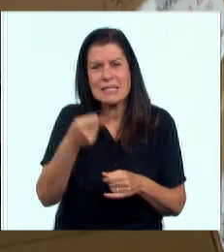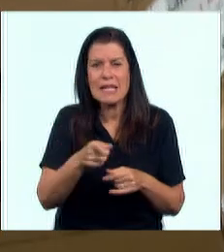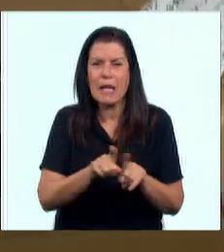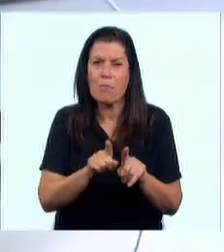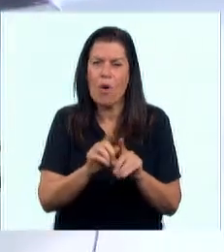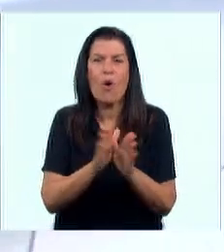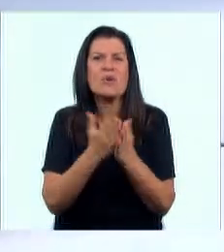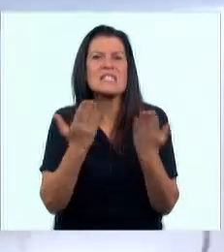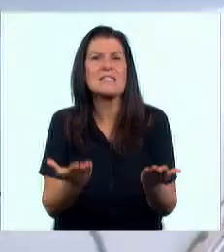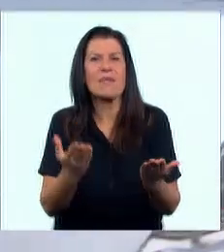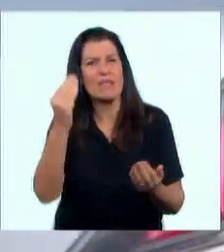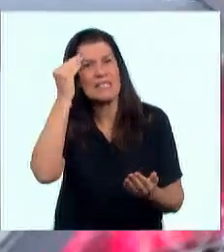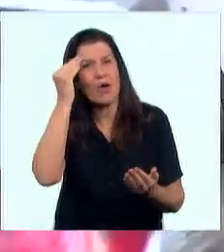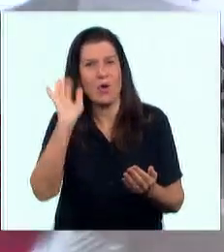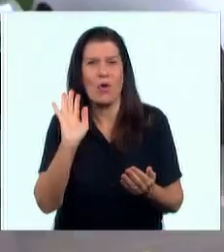מחסן זיכרונות.